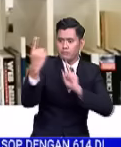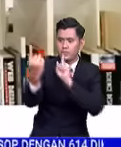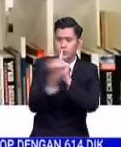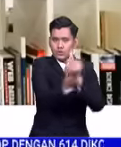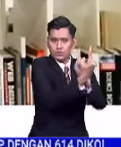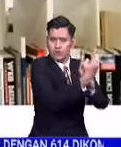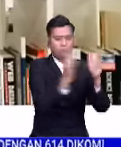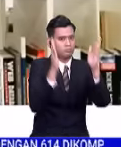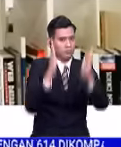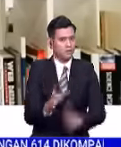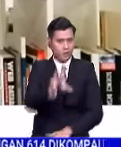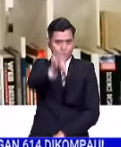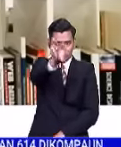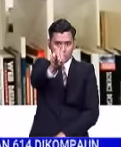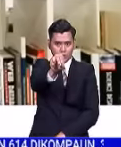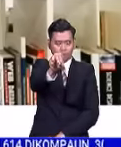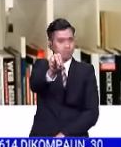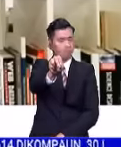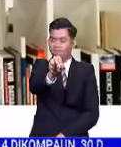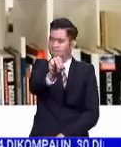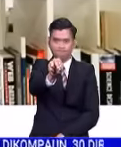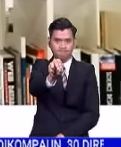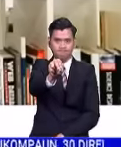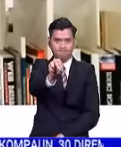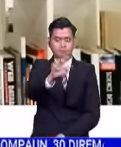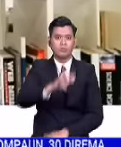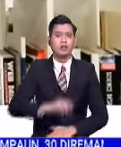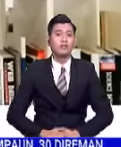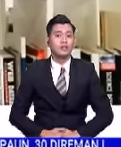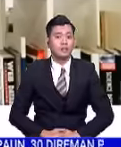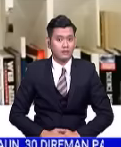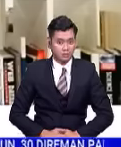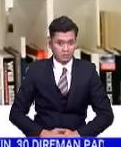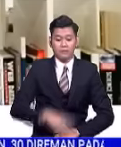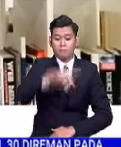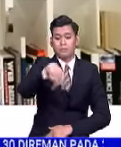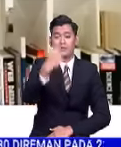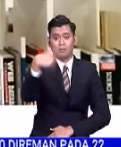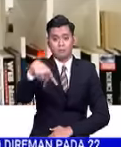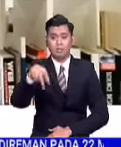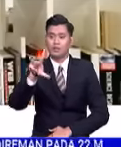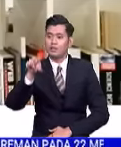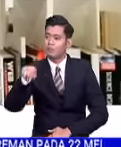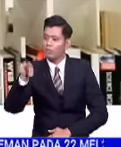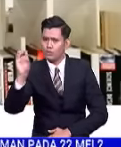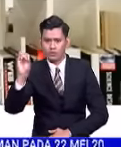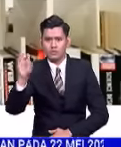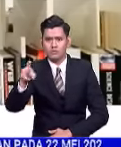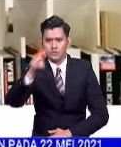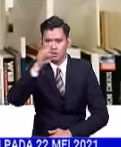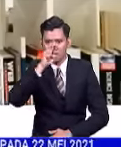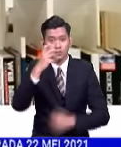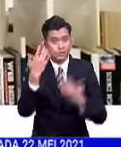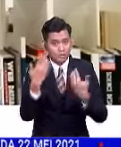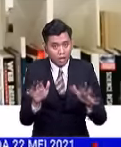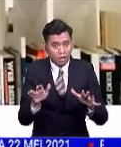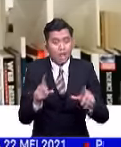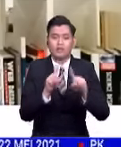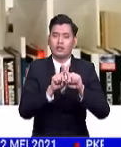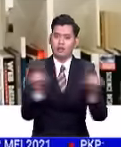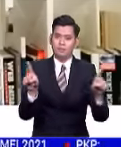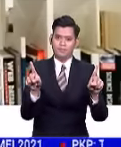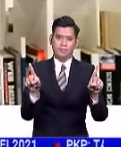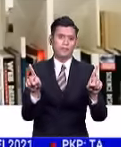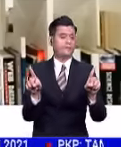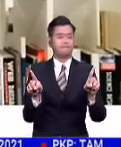dan kelompok orang yang ramai. Walaupun PKP 3.0 sudah diperketatkan, masih banyak sektor